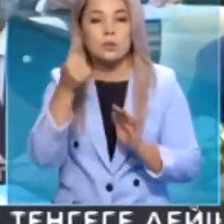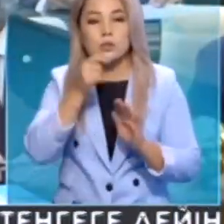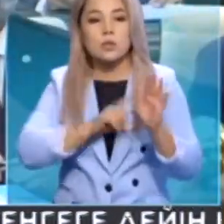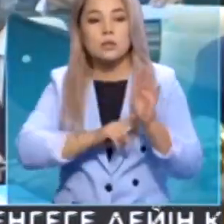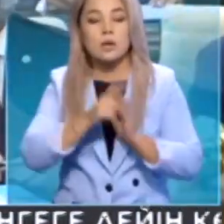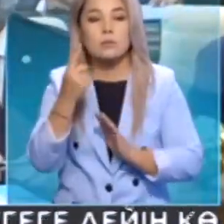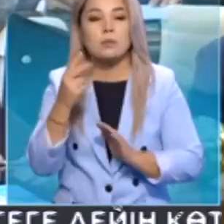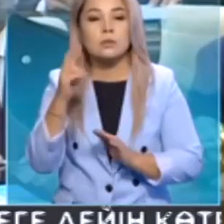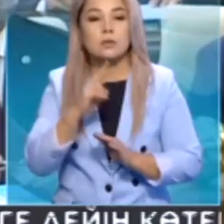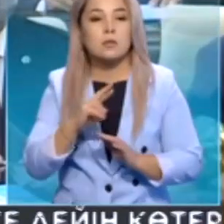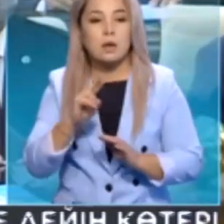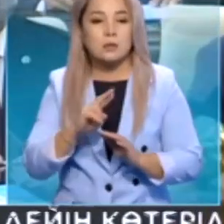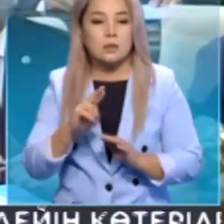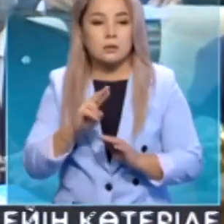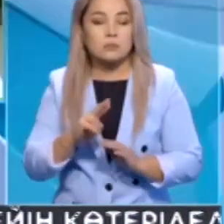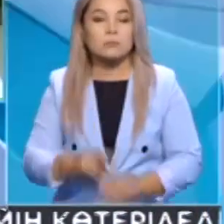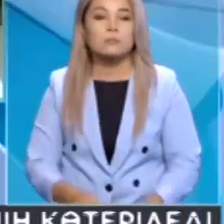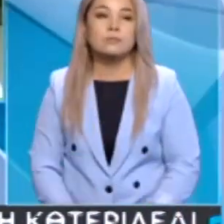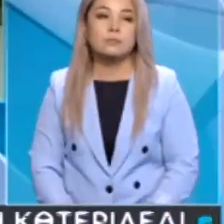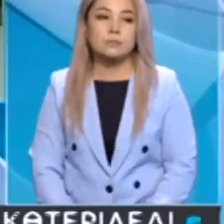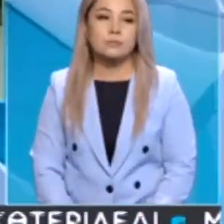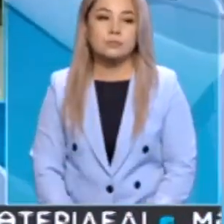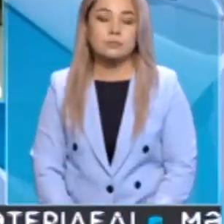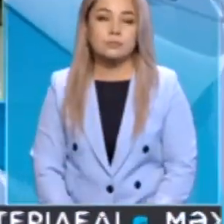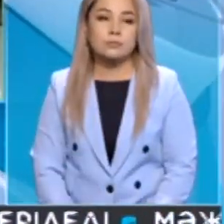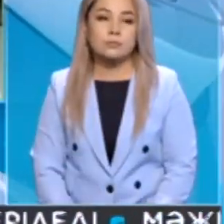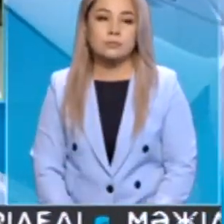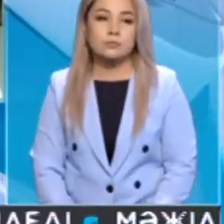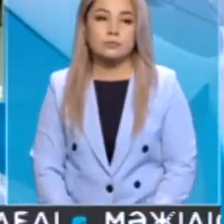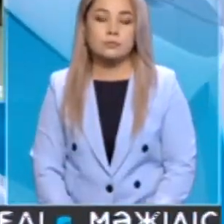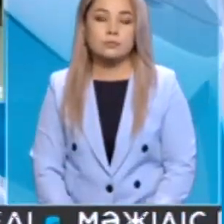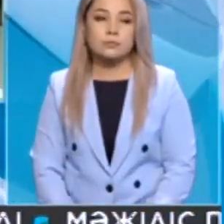1 қаңтарынан басталады. Әзірге осы, басқа да жаңалықтарды алдағы шығарымдарды баяндаймын.